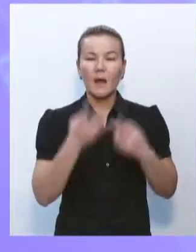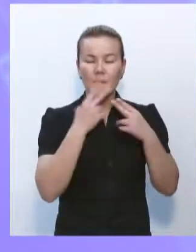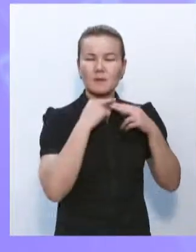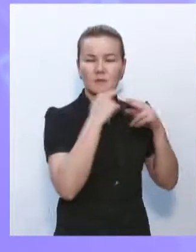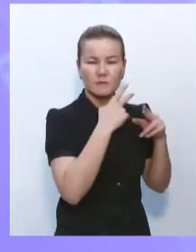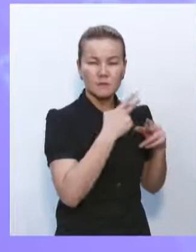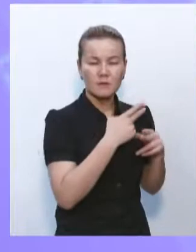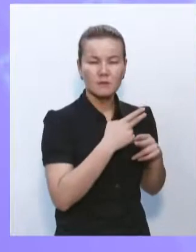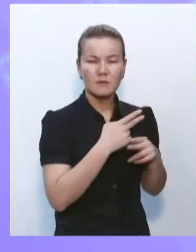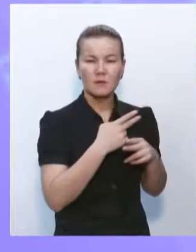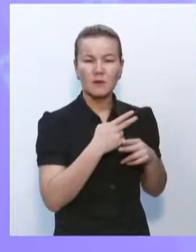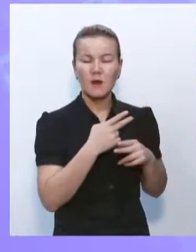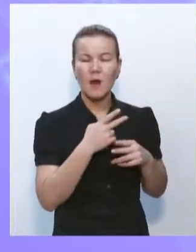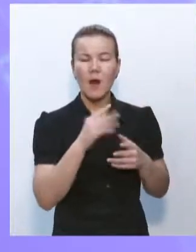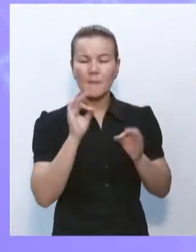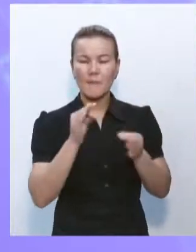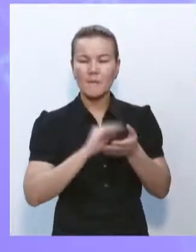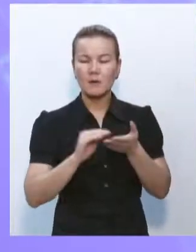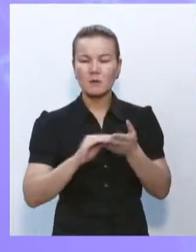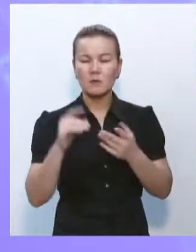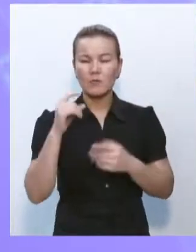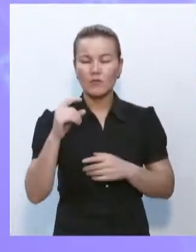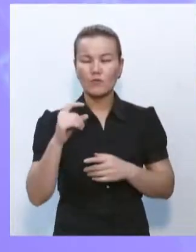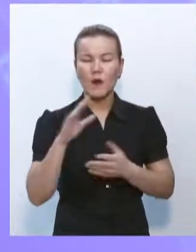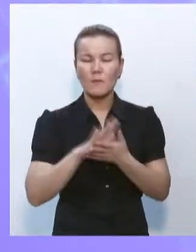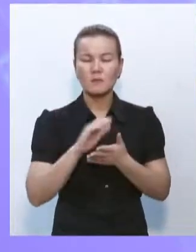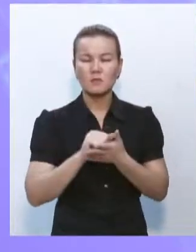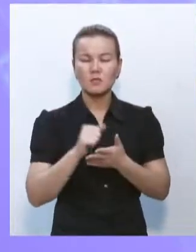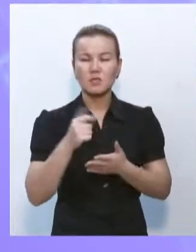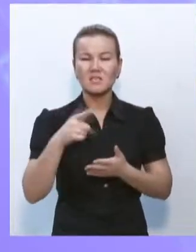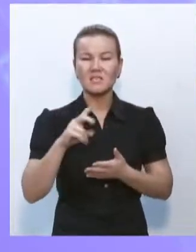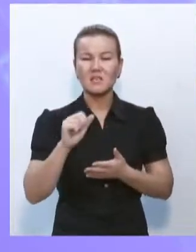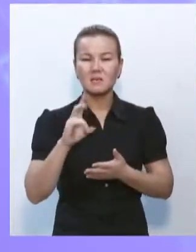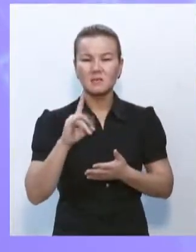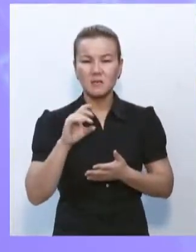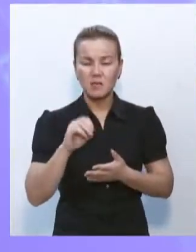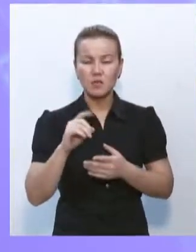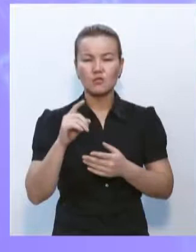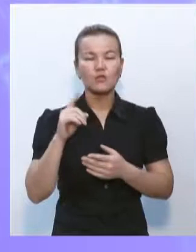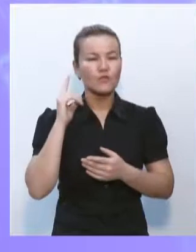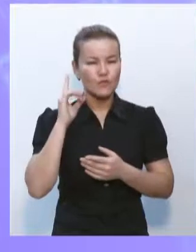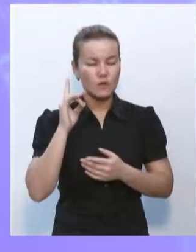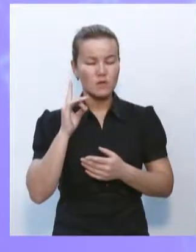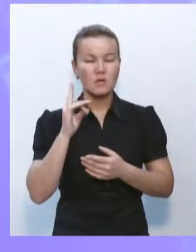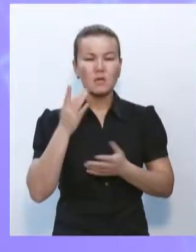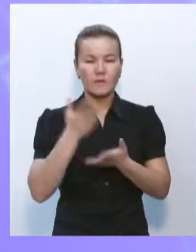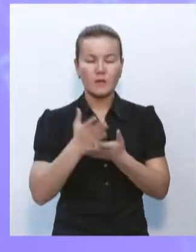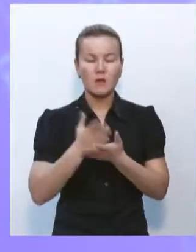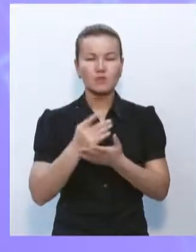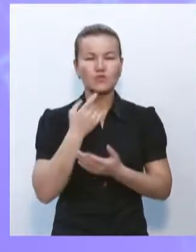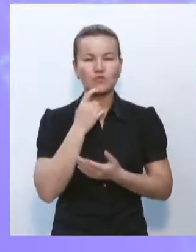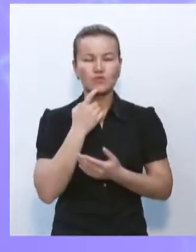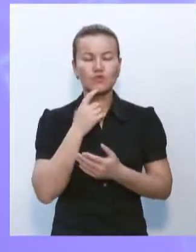Обратите внимание, правописание букв, обозначающих гласные звуки, является трудным в